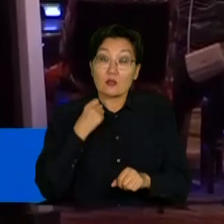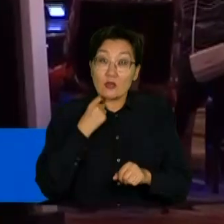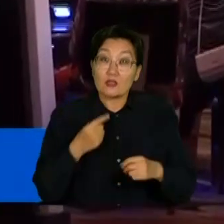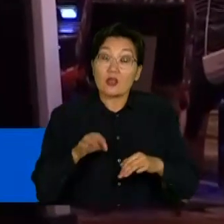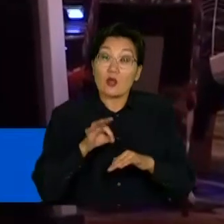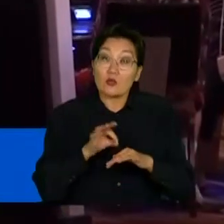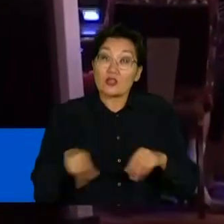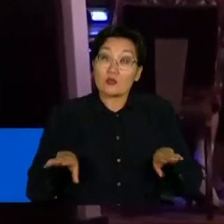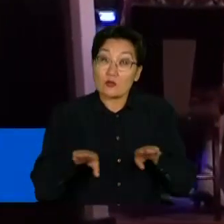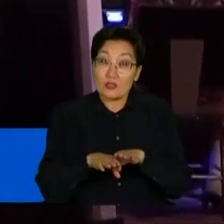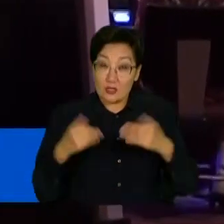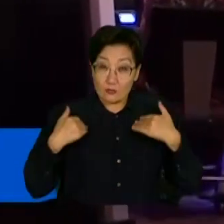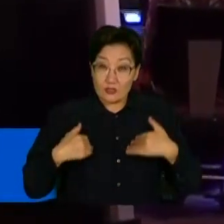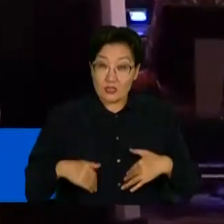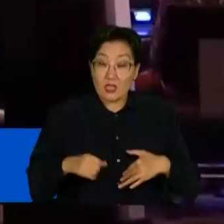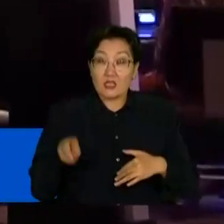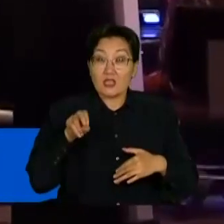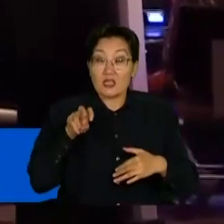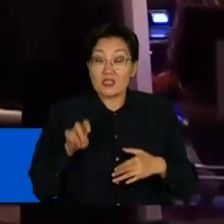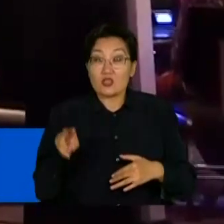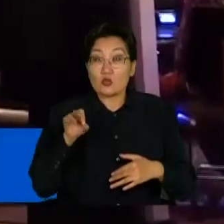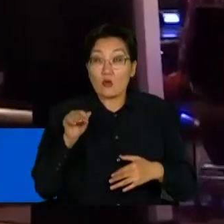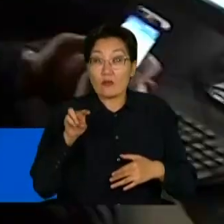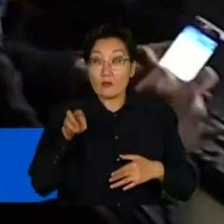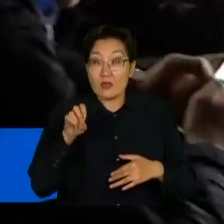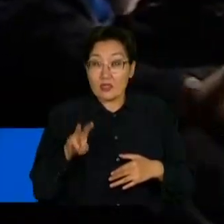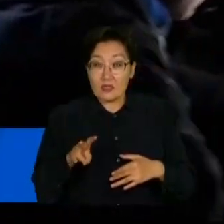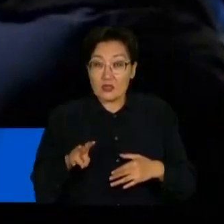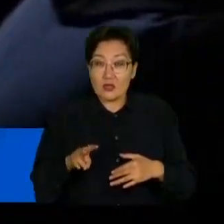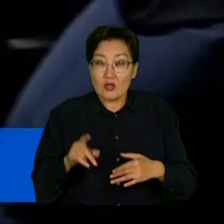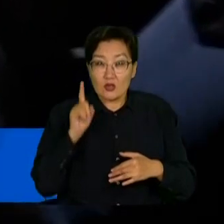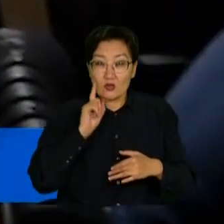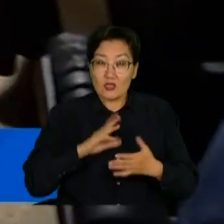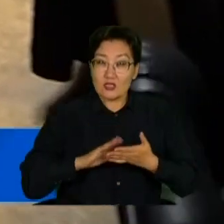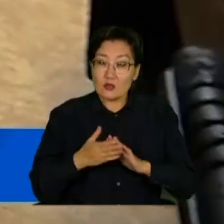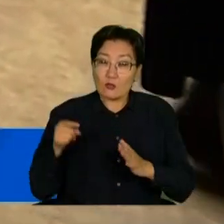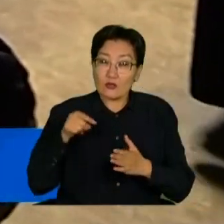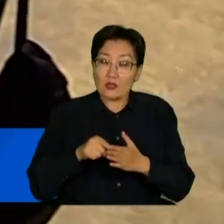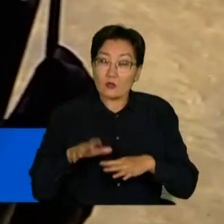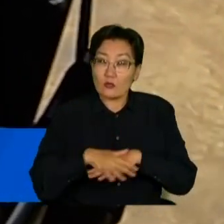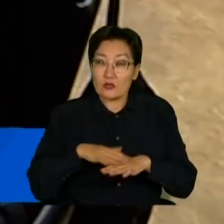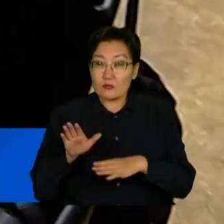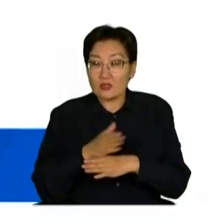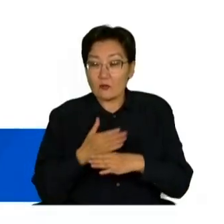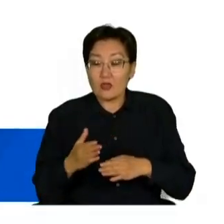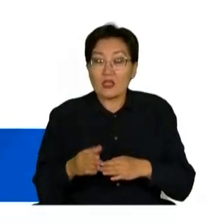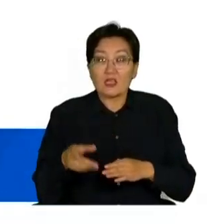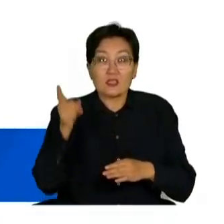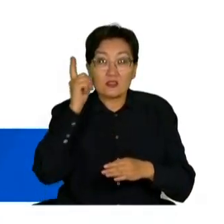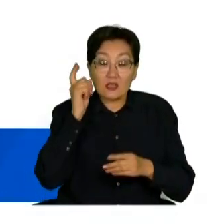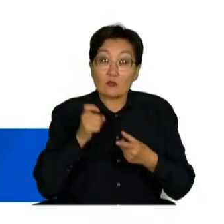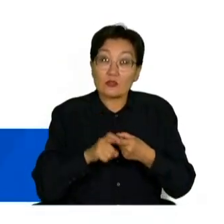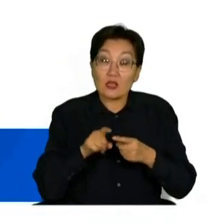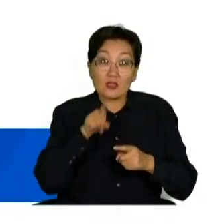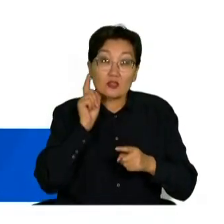кеткен адамның ағзасында адреналин мен дофамин бөлініп эйфориялық күйге түседі. Қоғамнан оқшау ұланады, ал гаджетке тәуелділік